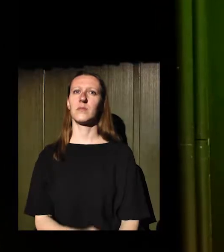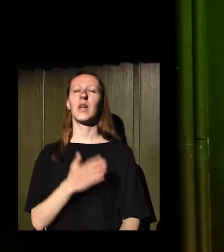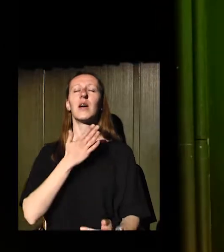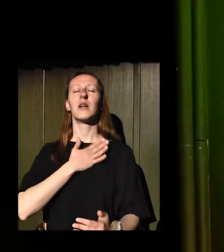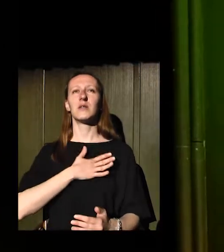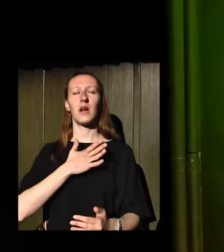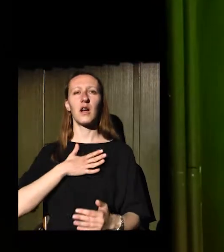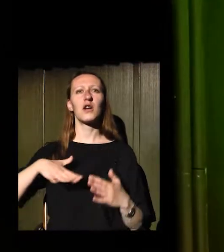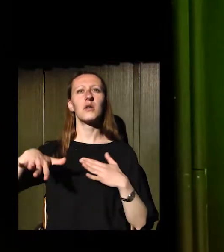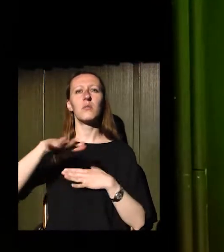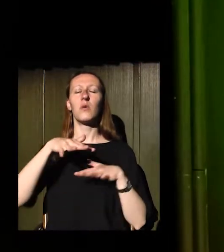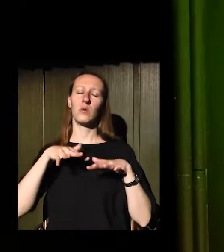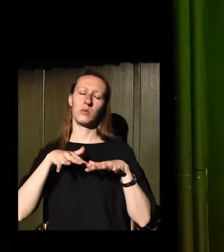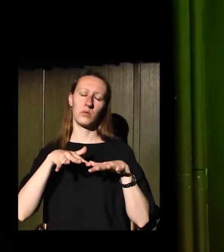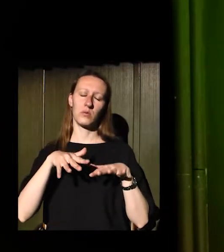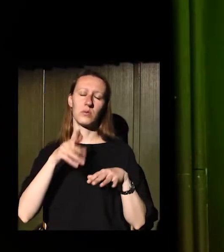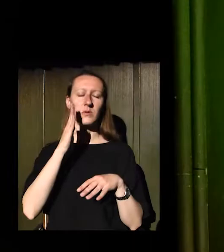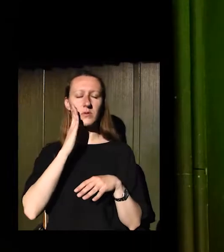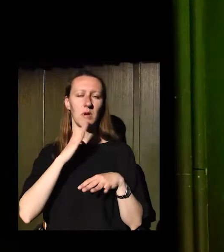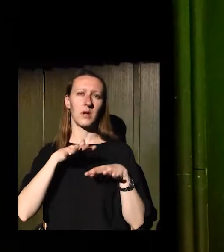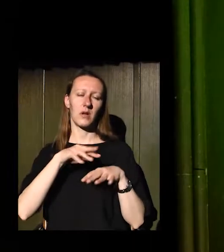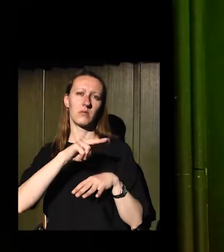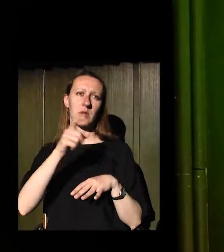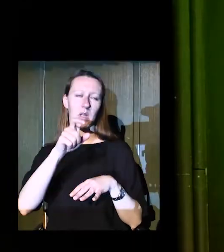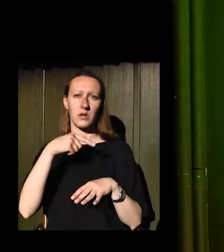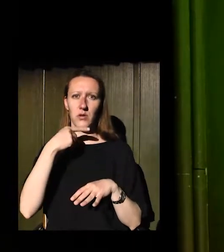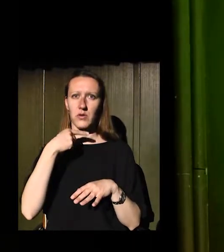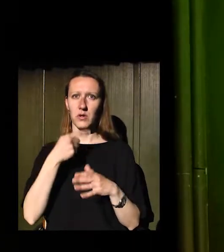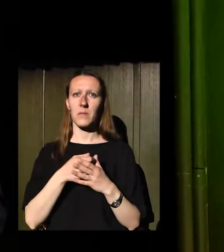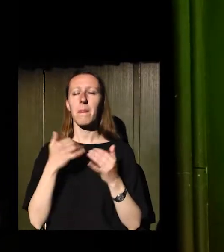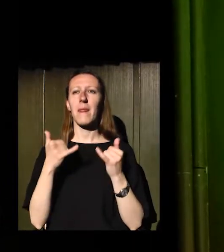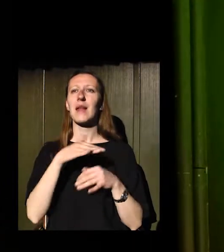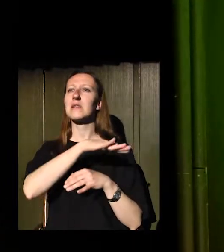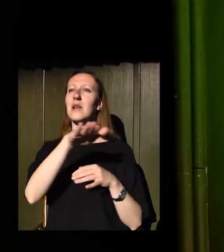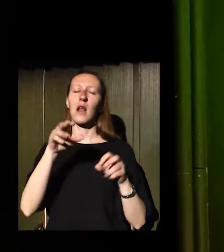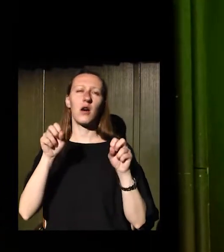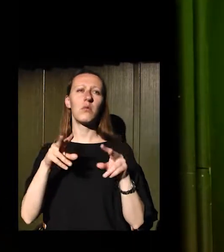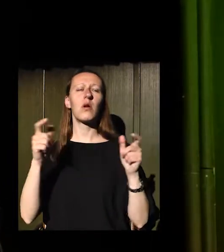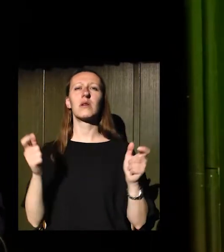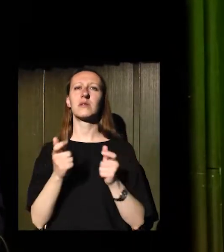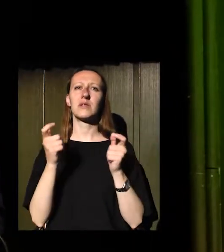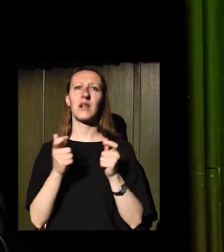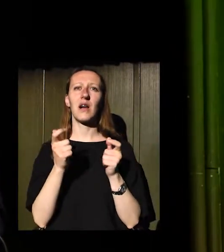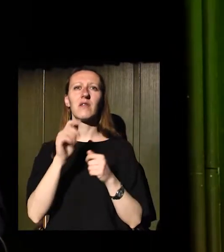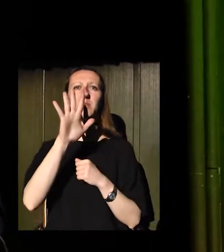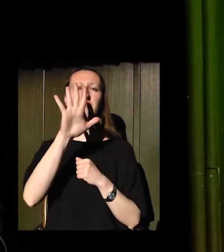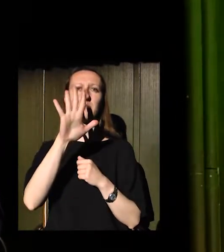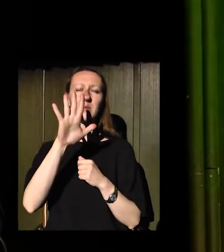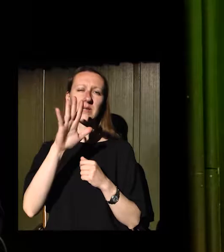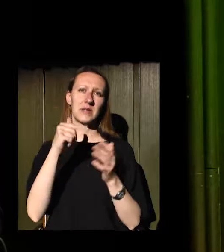Dragi moji sugrađani, cari concittadini, danas cijela Pula slavi 5.